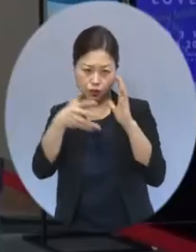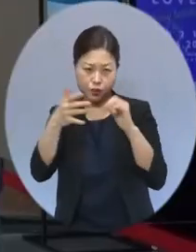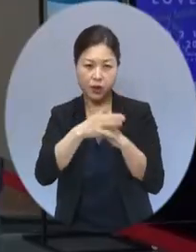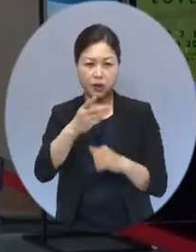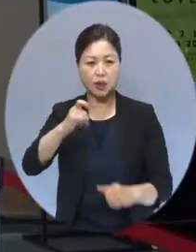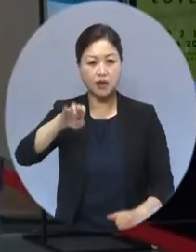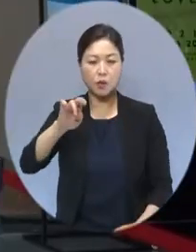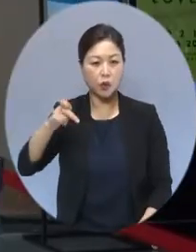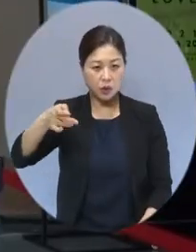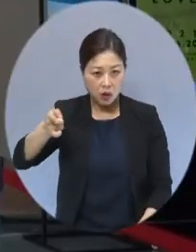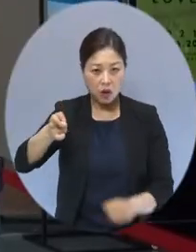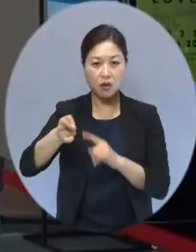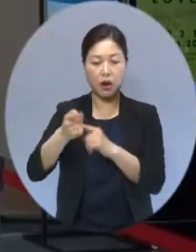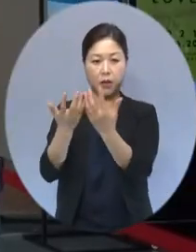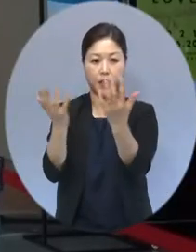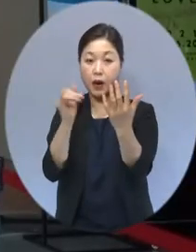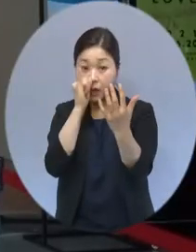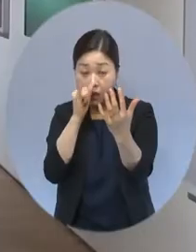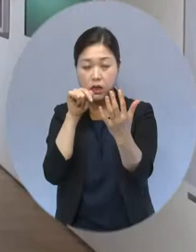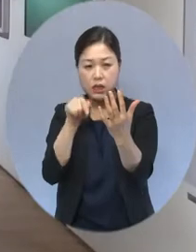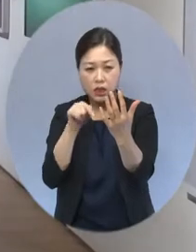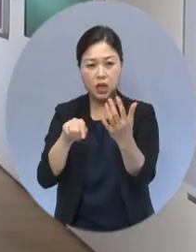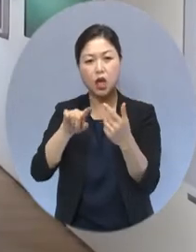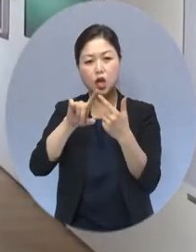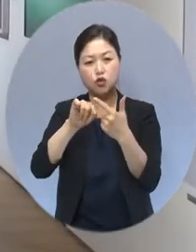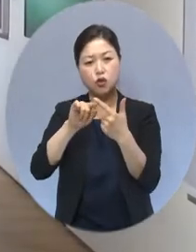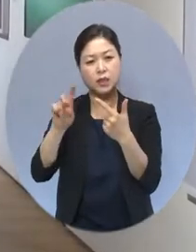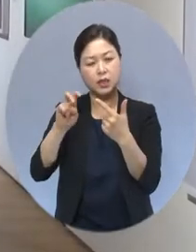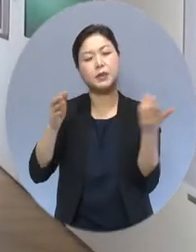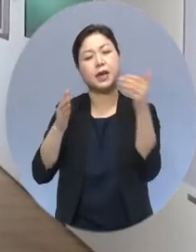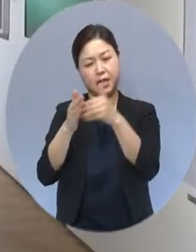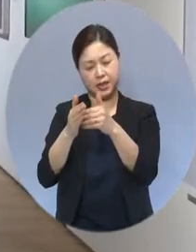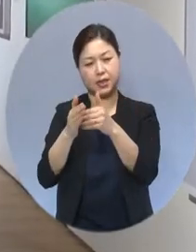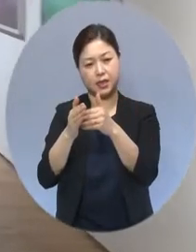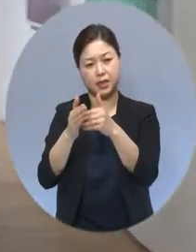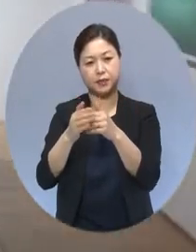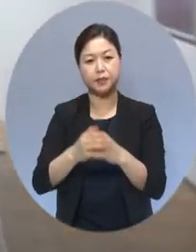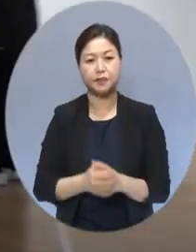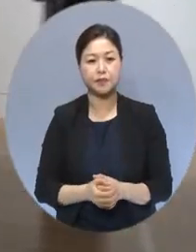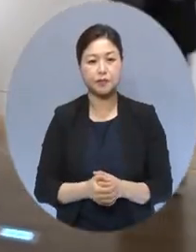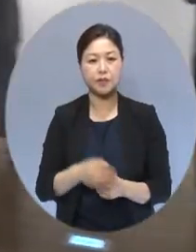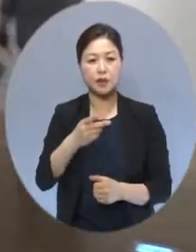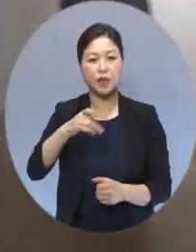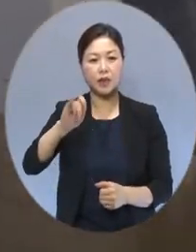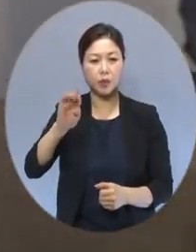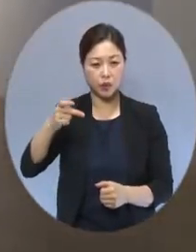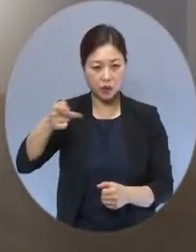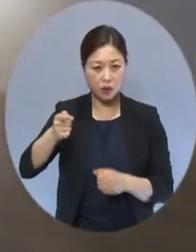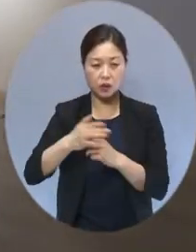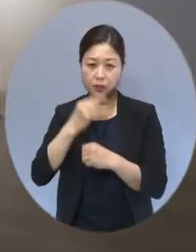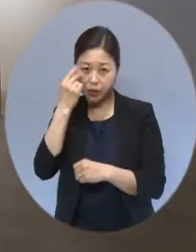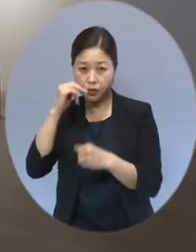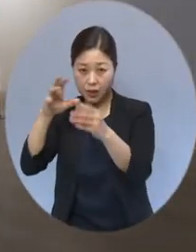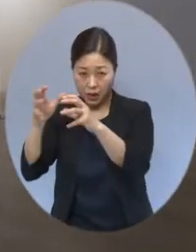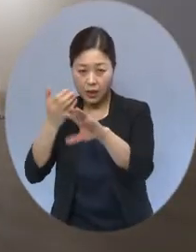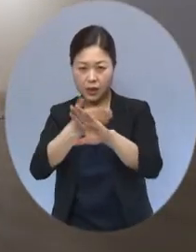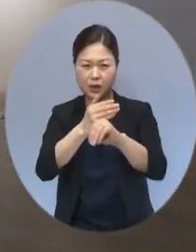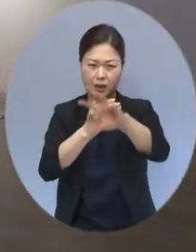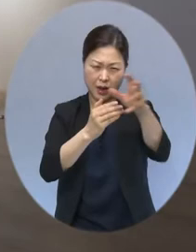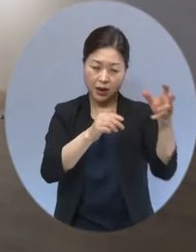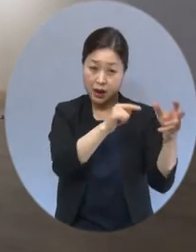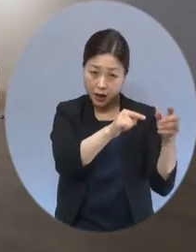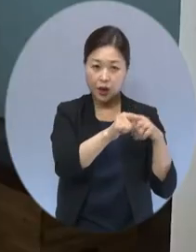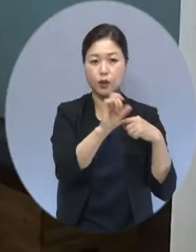보더의 작품이 이달 20일까지 전시됩니다. 테리 보더는 미국을 비롯한 해외 여러 나라에